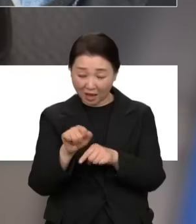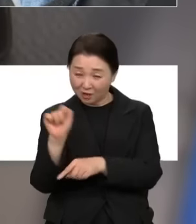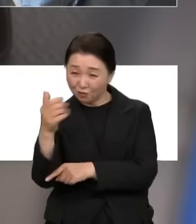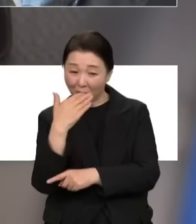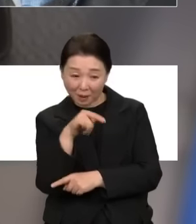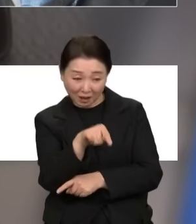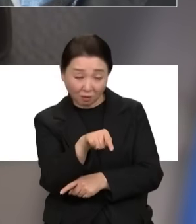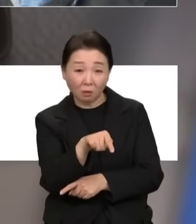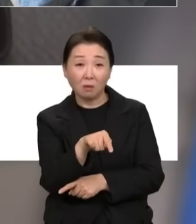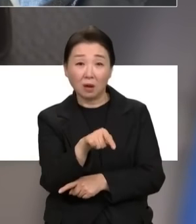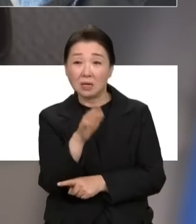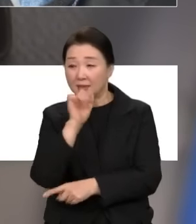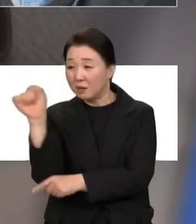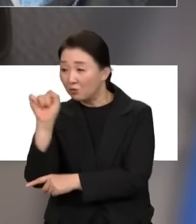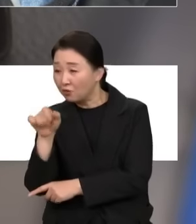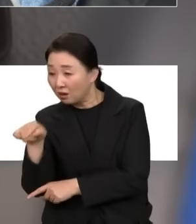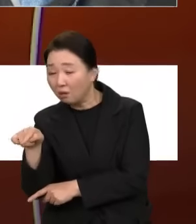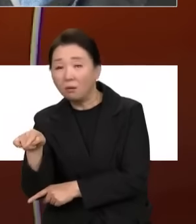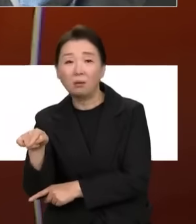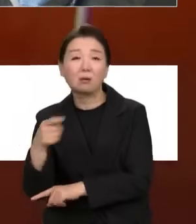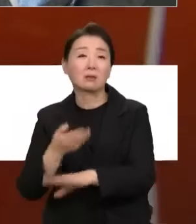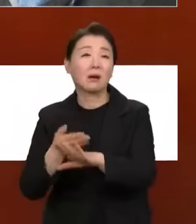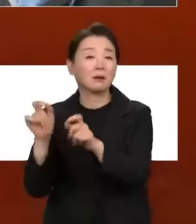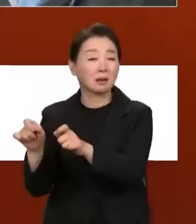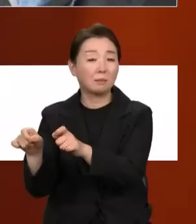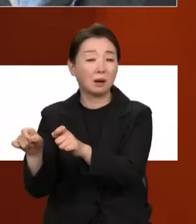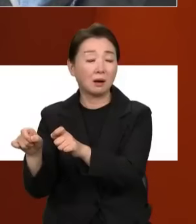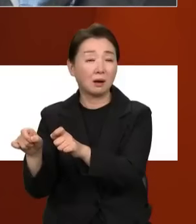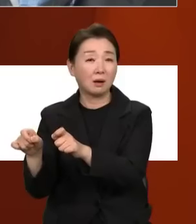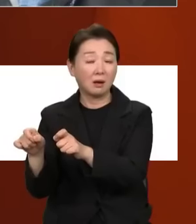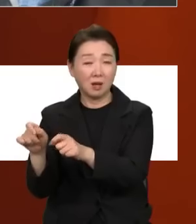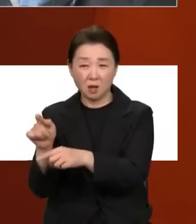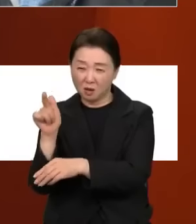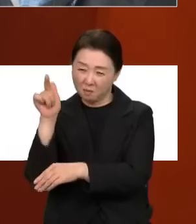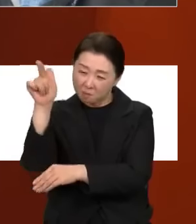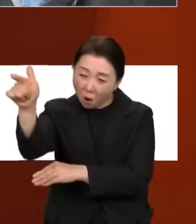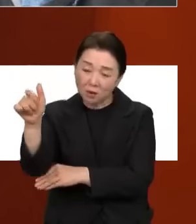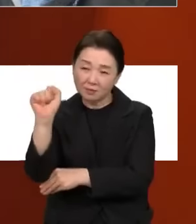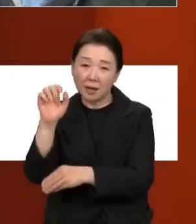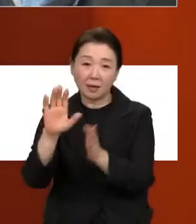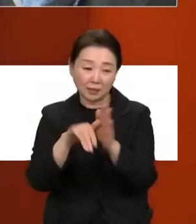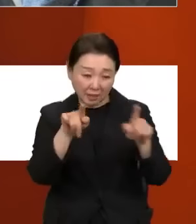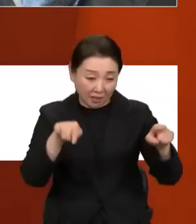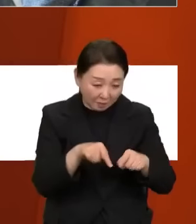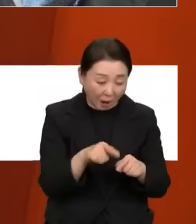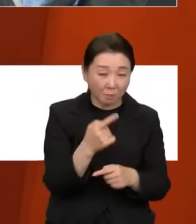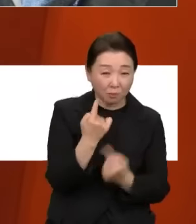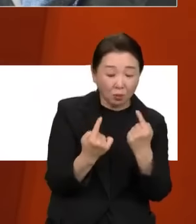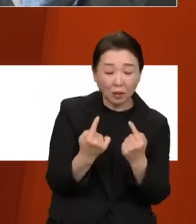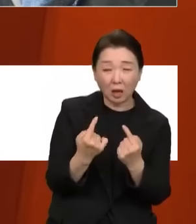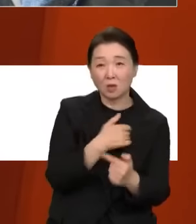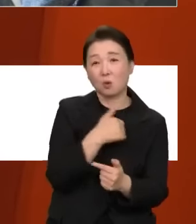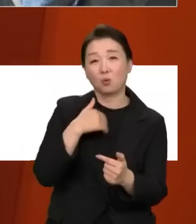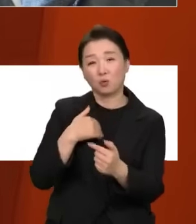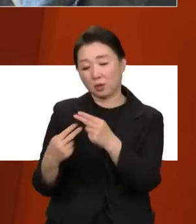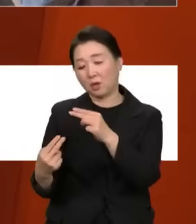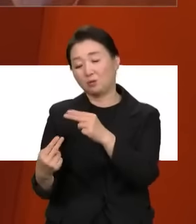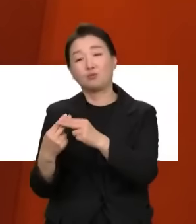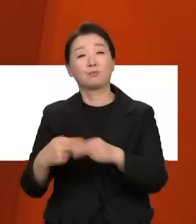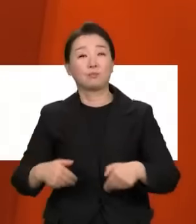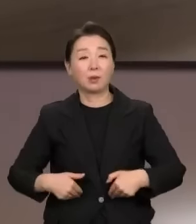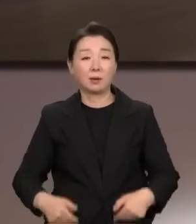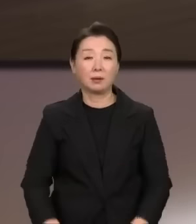거리보다 실제 주행 가는 거리가 짧으므로 장거리 주행 시 계기판 주행 가는 거리보다 여유 있는 충전 계획을 세우는 것이